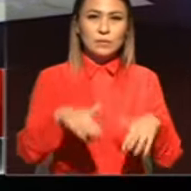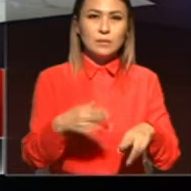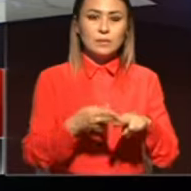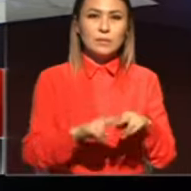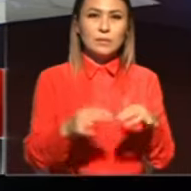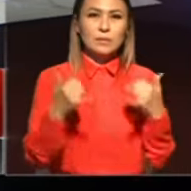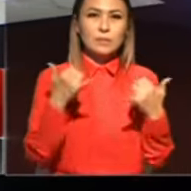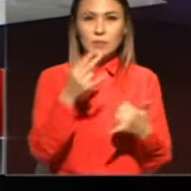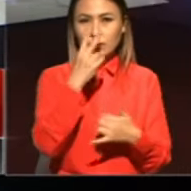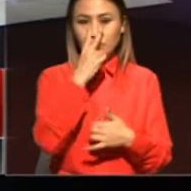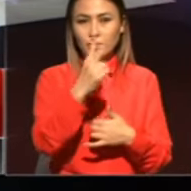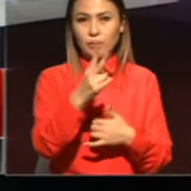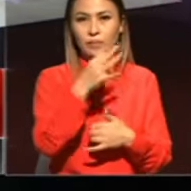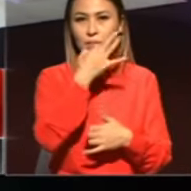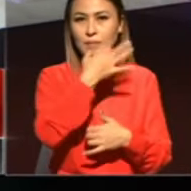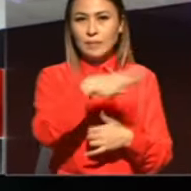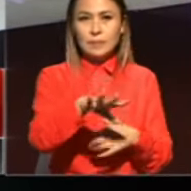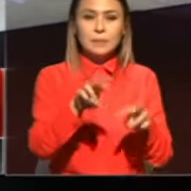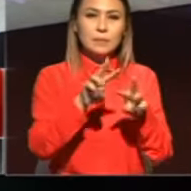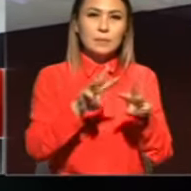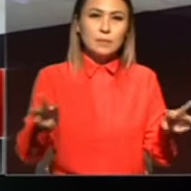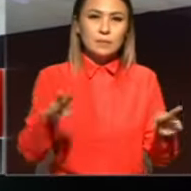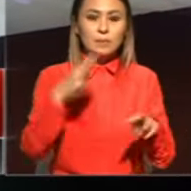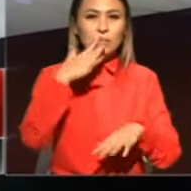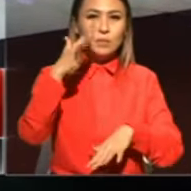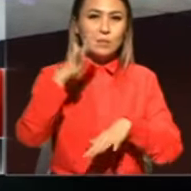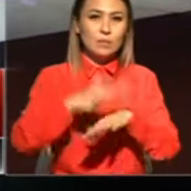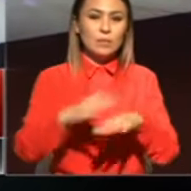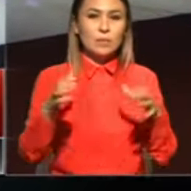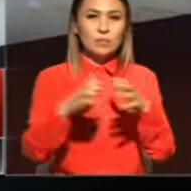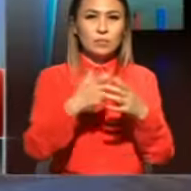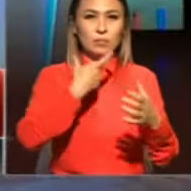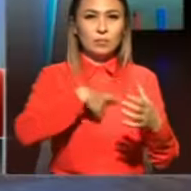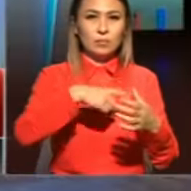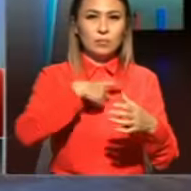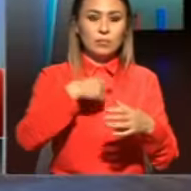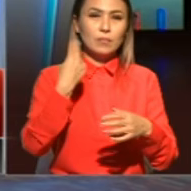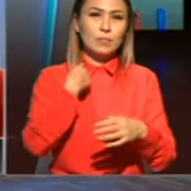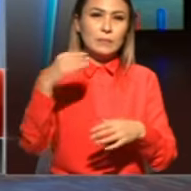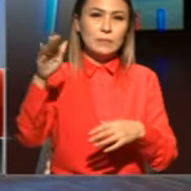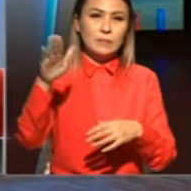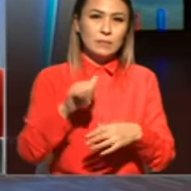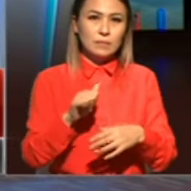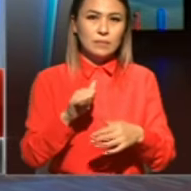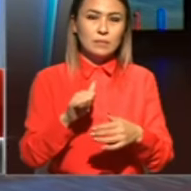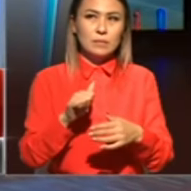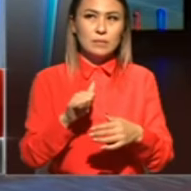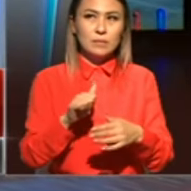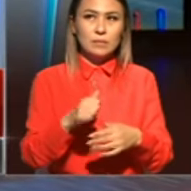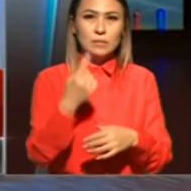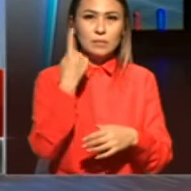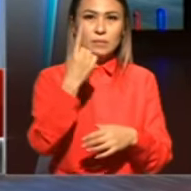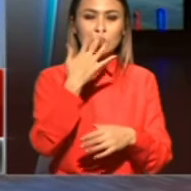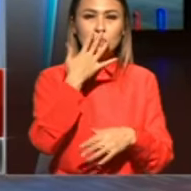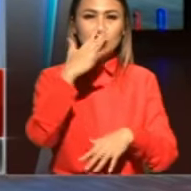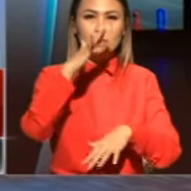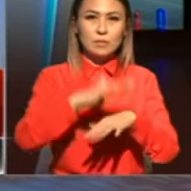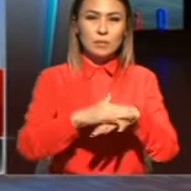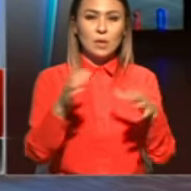Қазір қарап отырсаңыз, кез келген министрлік, ұлттық компания, үкімет өз бетінше қарыз ала береді. Бір ғана ұлттық